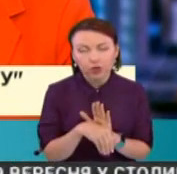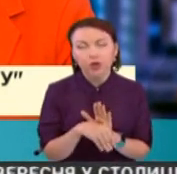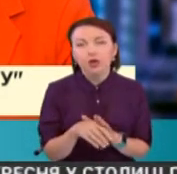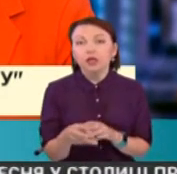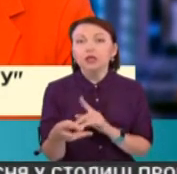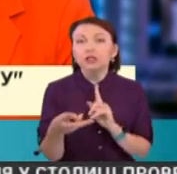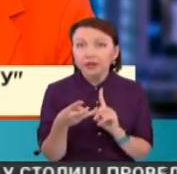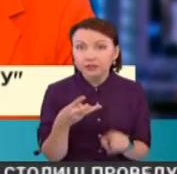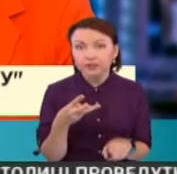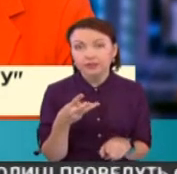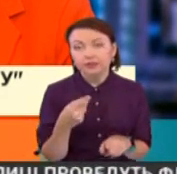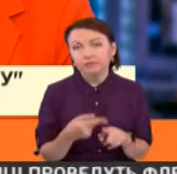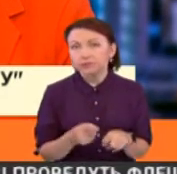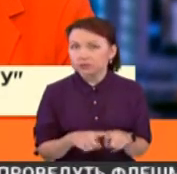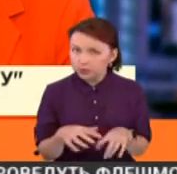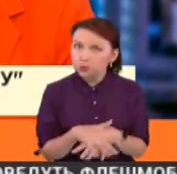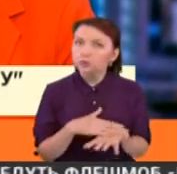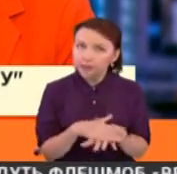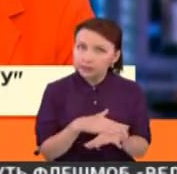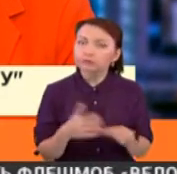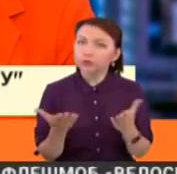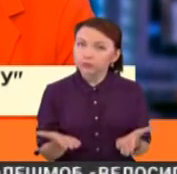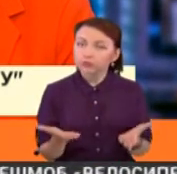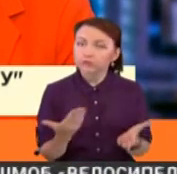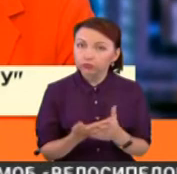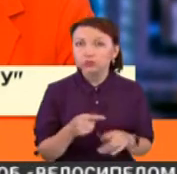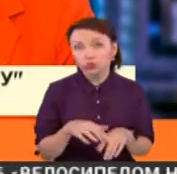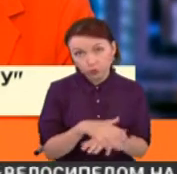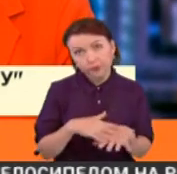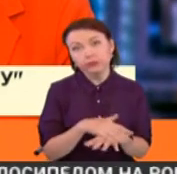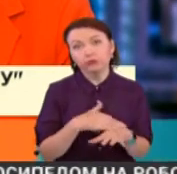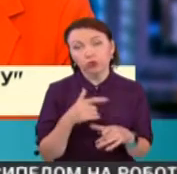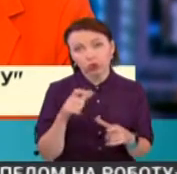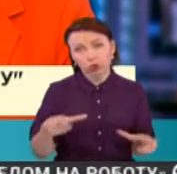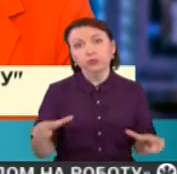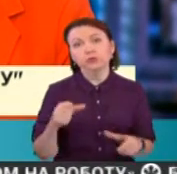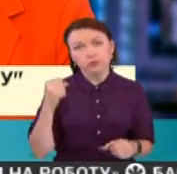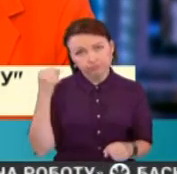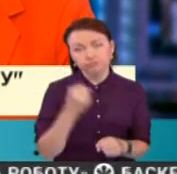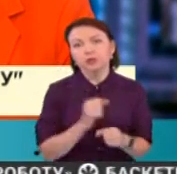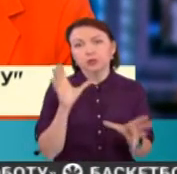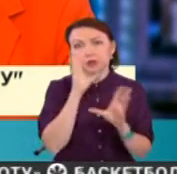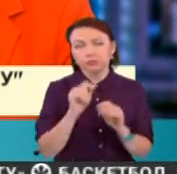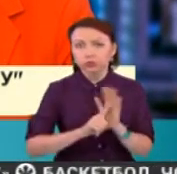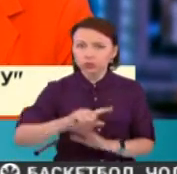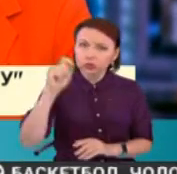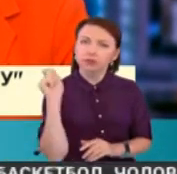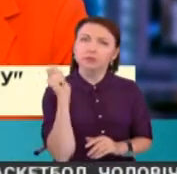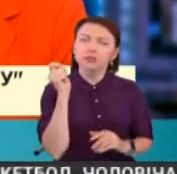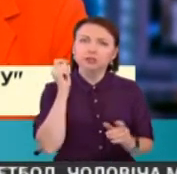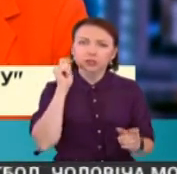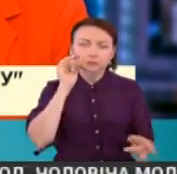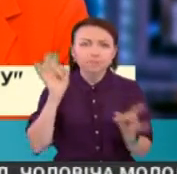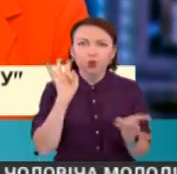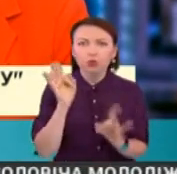це ну, суспільство. В даному разі суспільство громадське спрацювало, забило на сполох. Але чи може